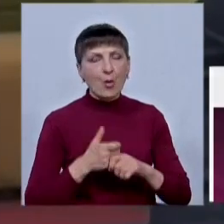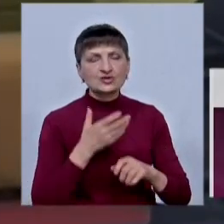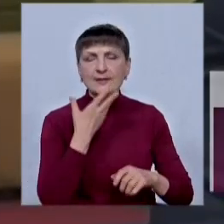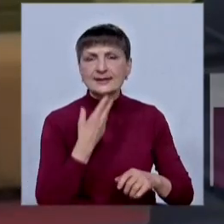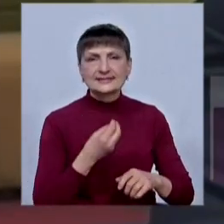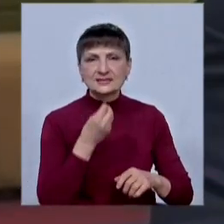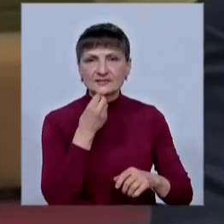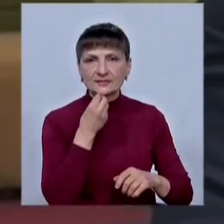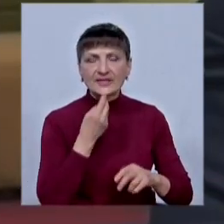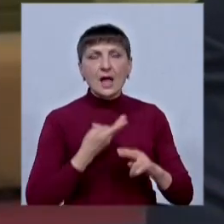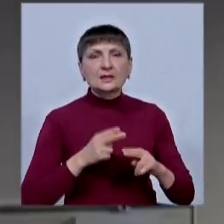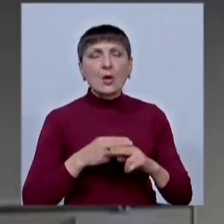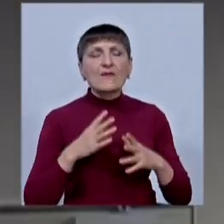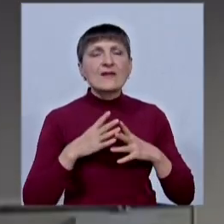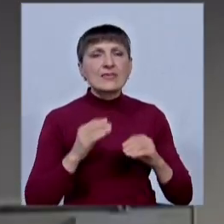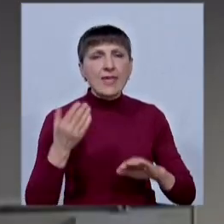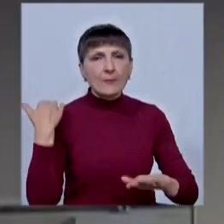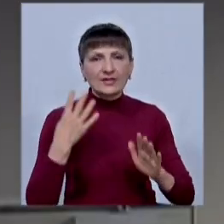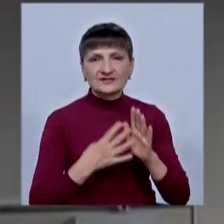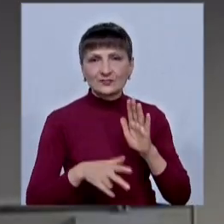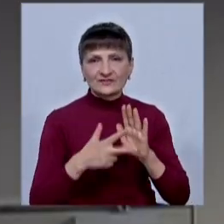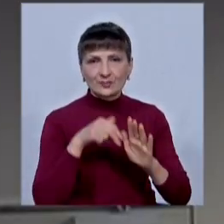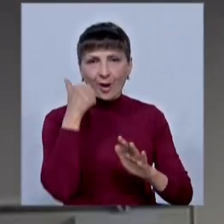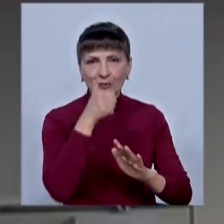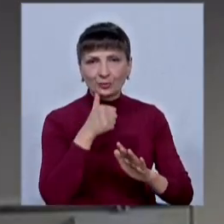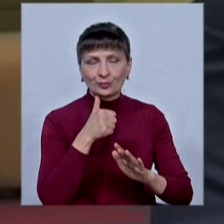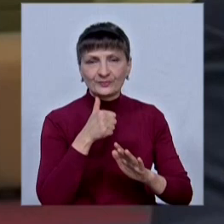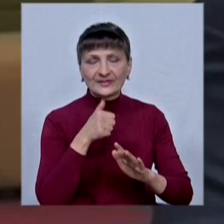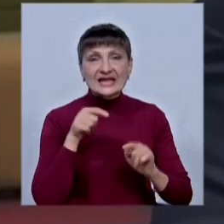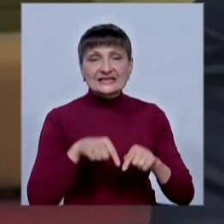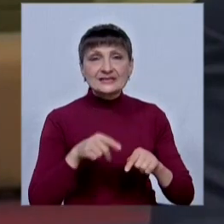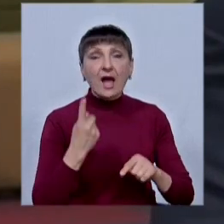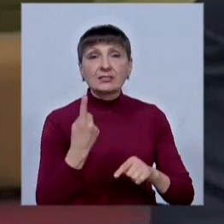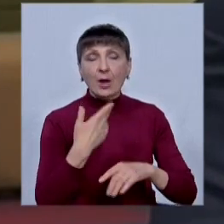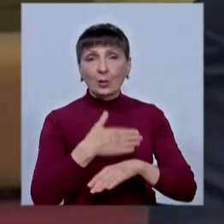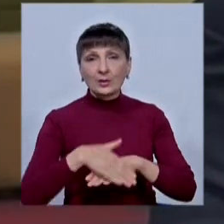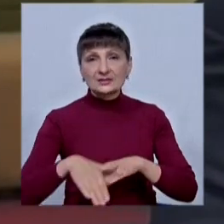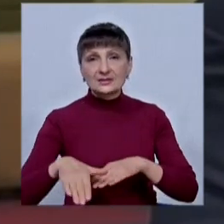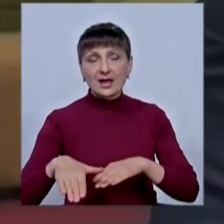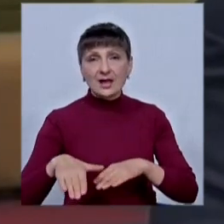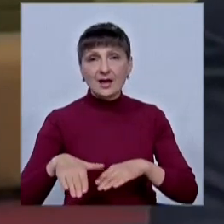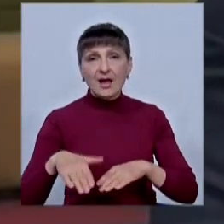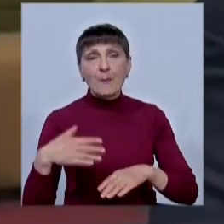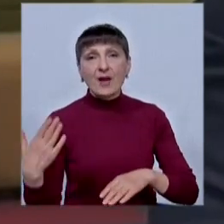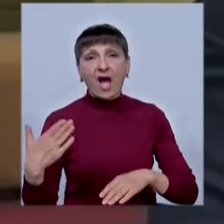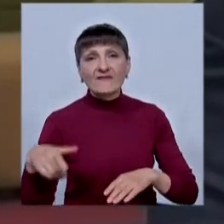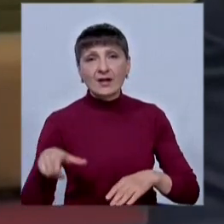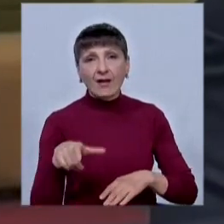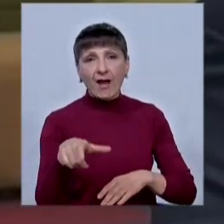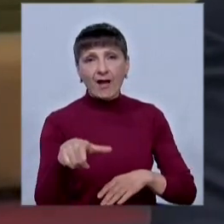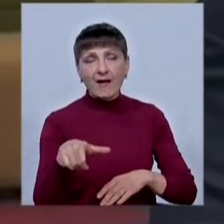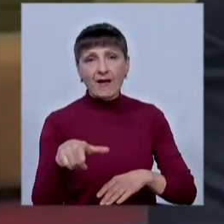красив. Такого не было в 98 году. Здесь, ну, кроме одной улицы на правом берегу,